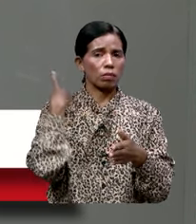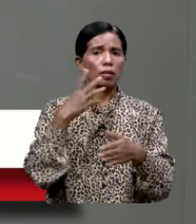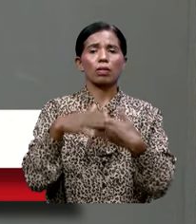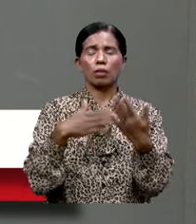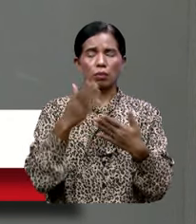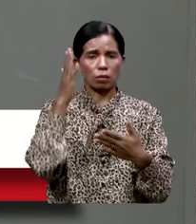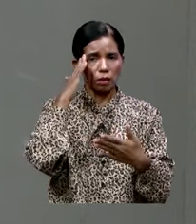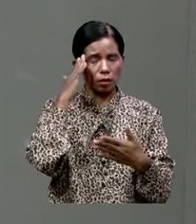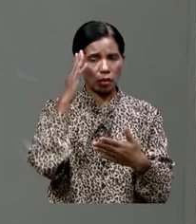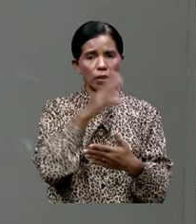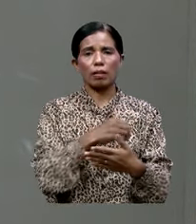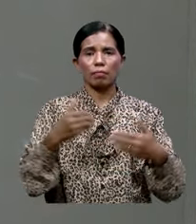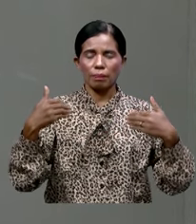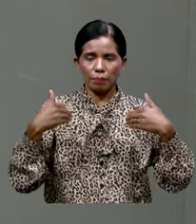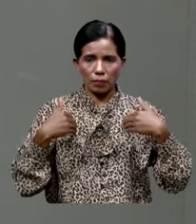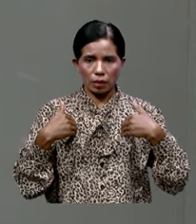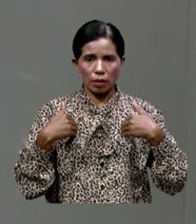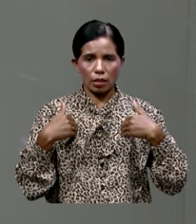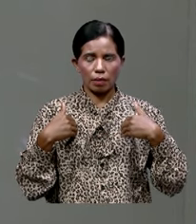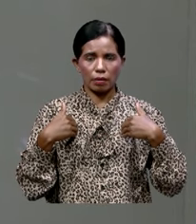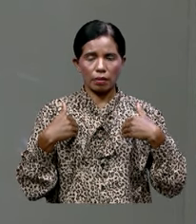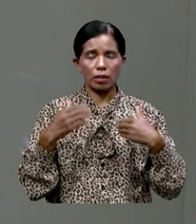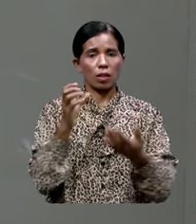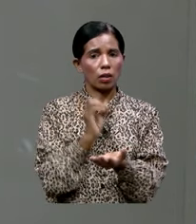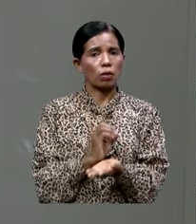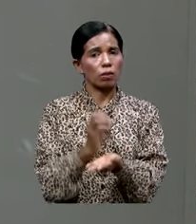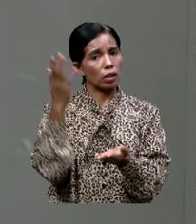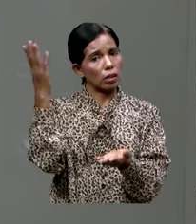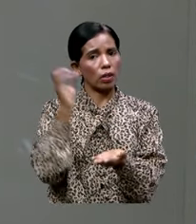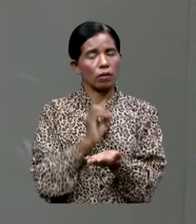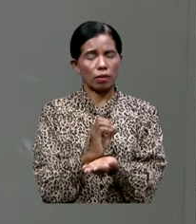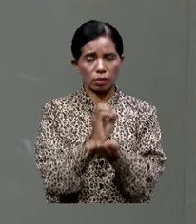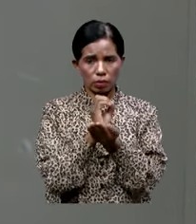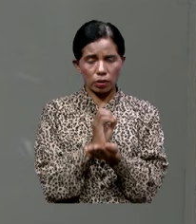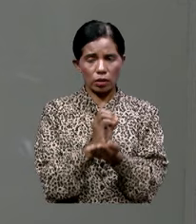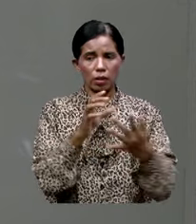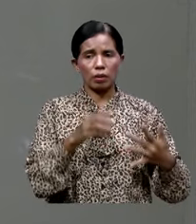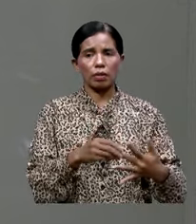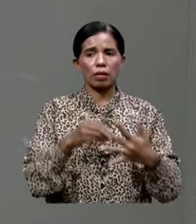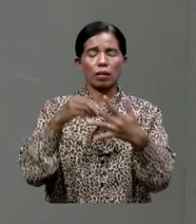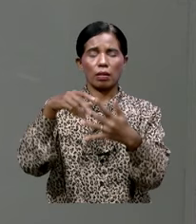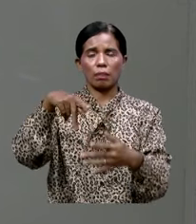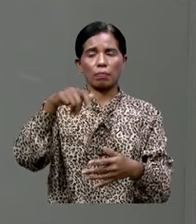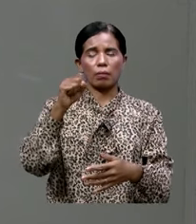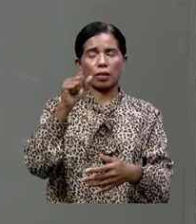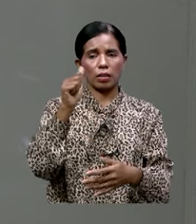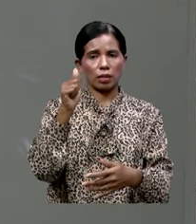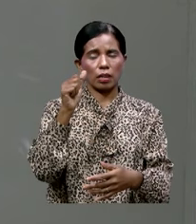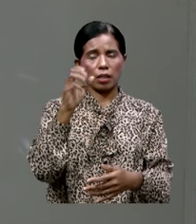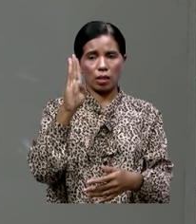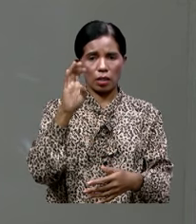katak akontese iha raewa liliu iha pasabe nomos